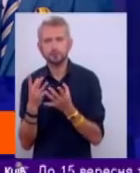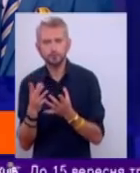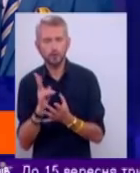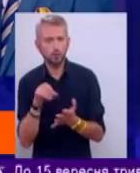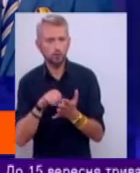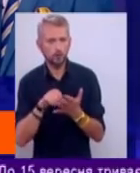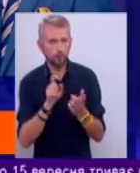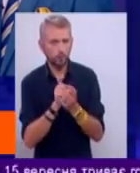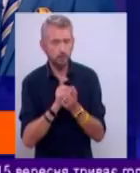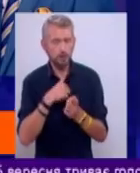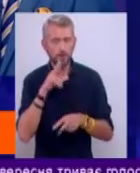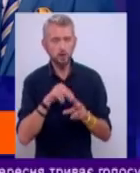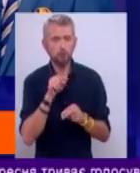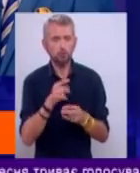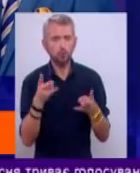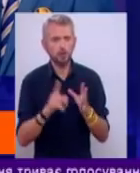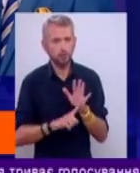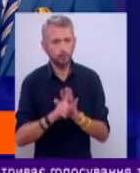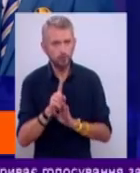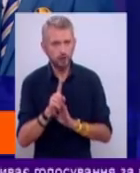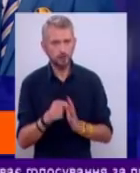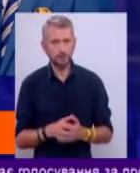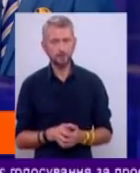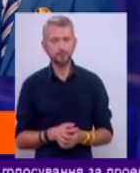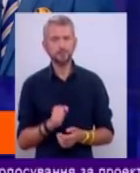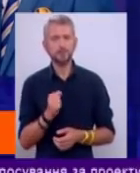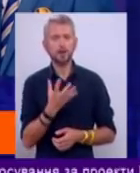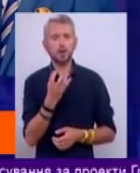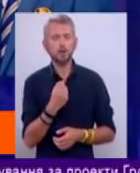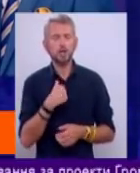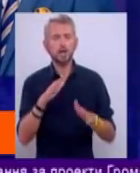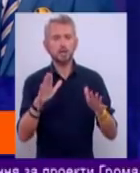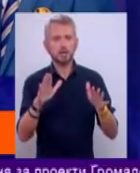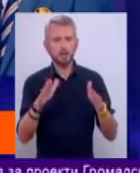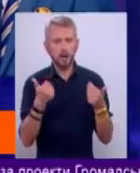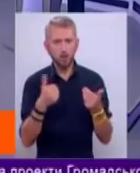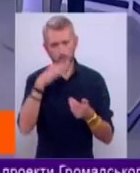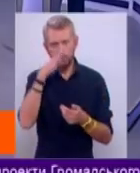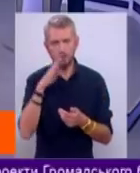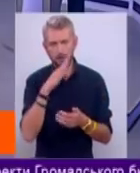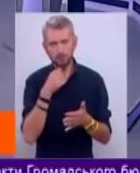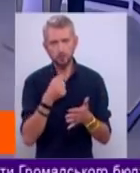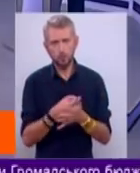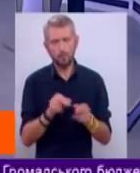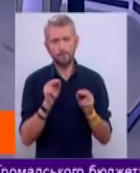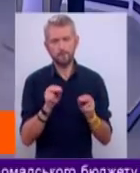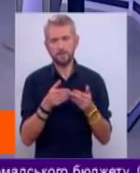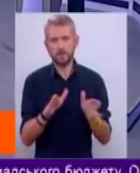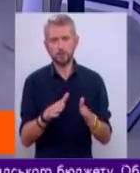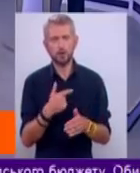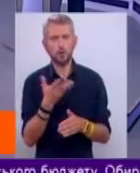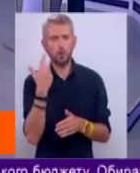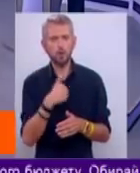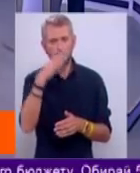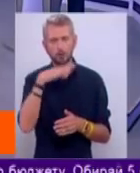непорозуміння. І вважаю, що саме з цього потрібно починати. А ще я закликаю батьків до відвертості. Коли до мене